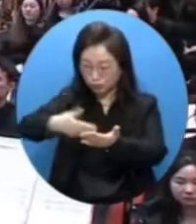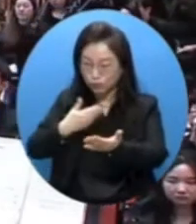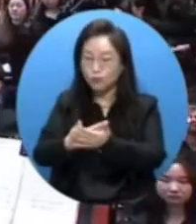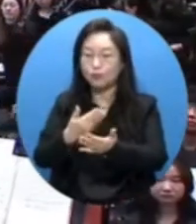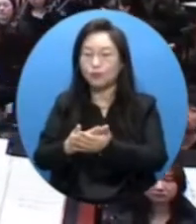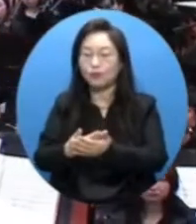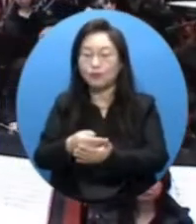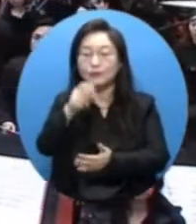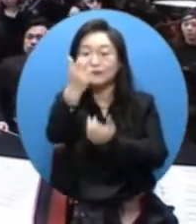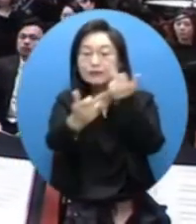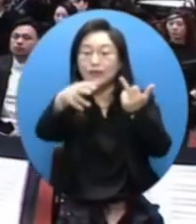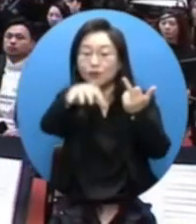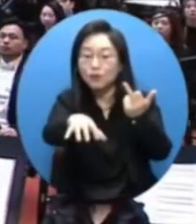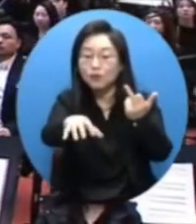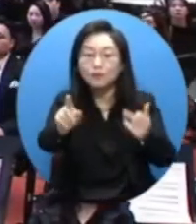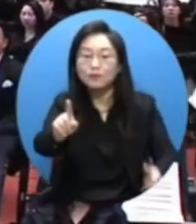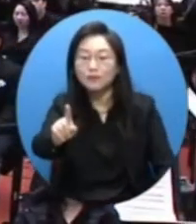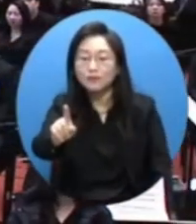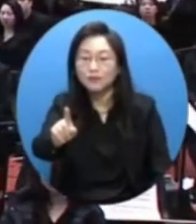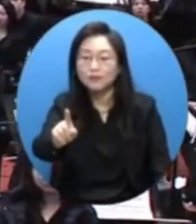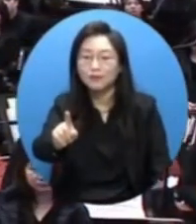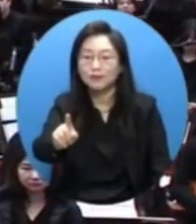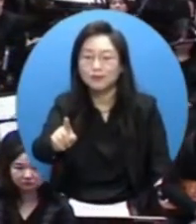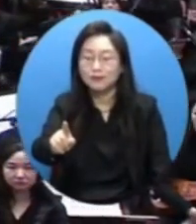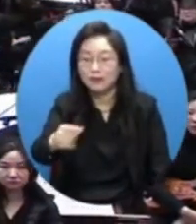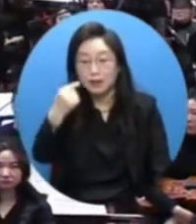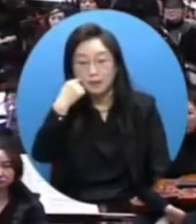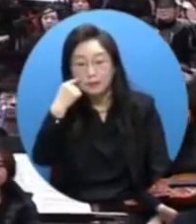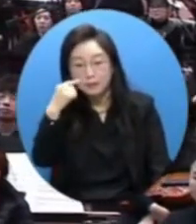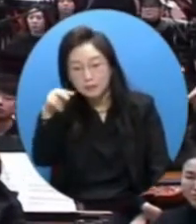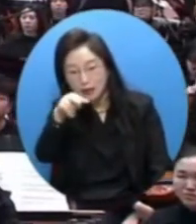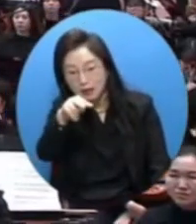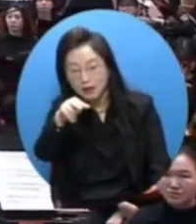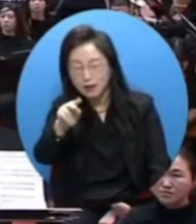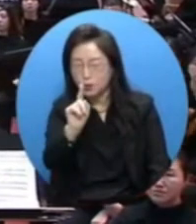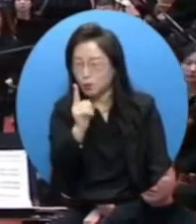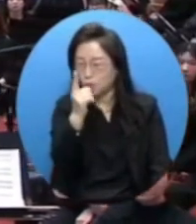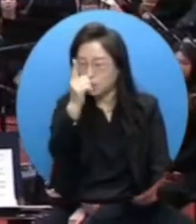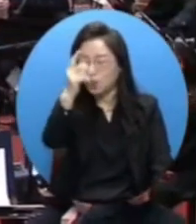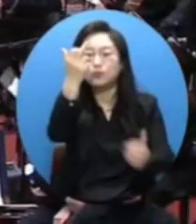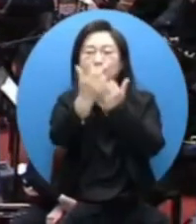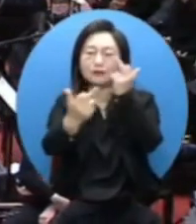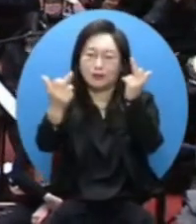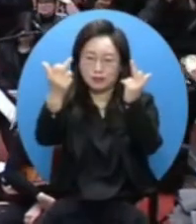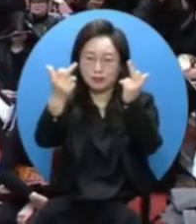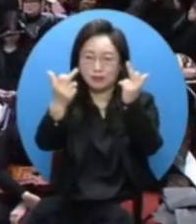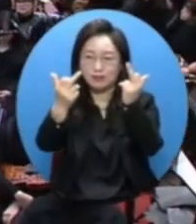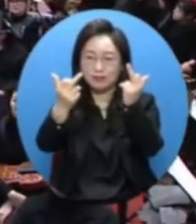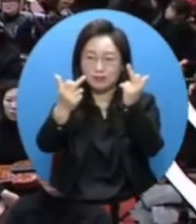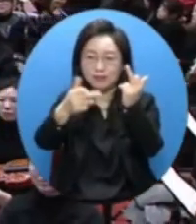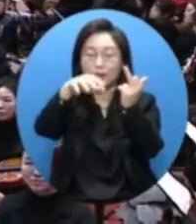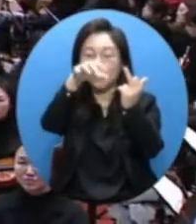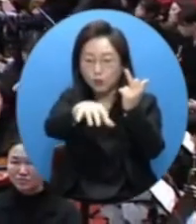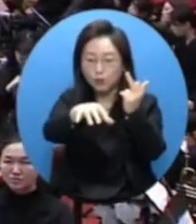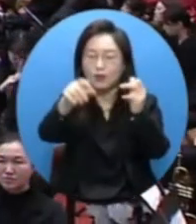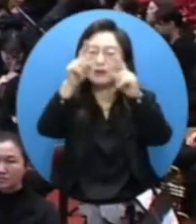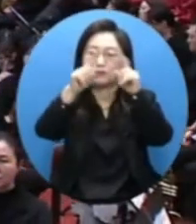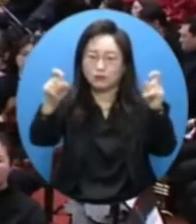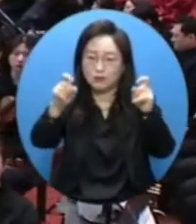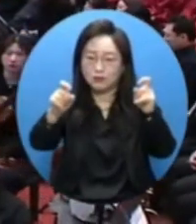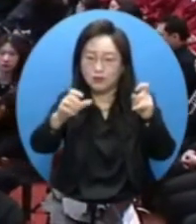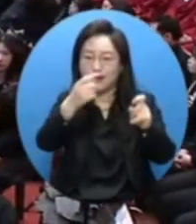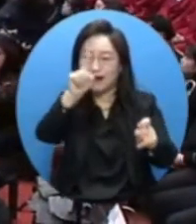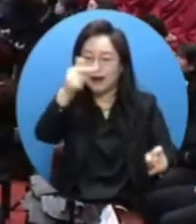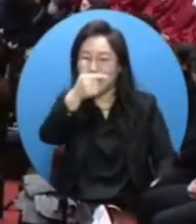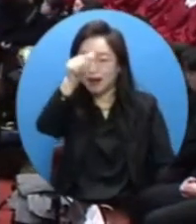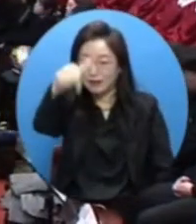산지는 그들이 보게 높은 산지에 속한 성읍이고 거기에